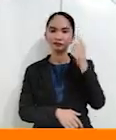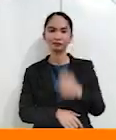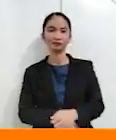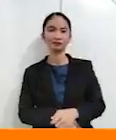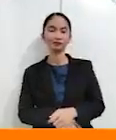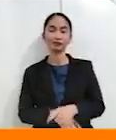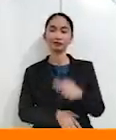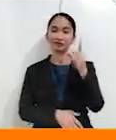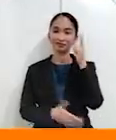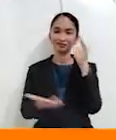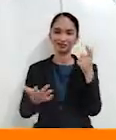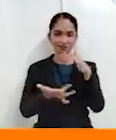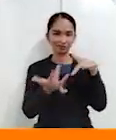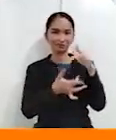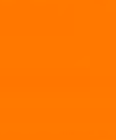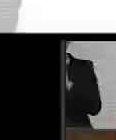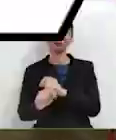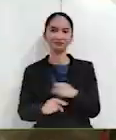dyan.